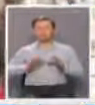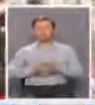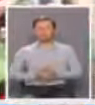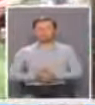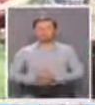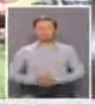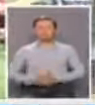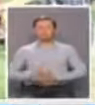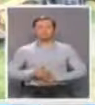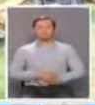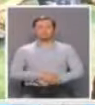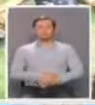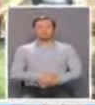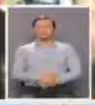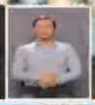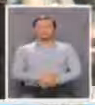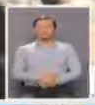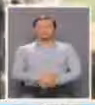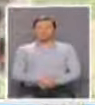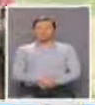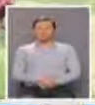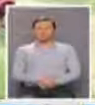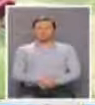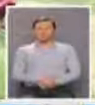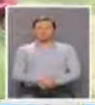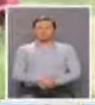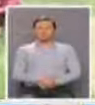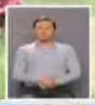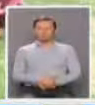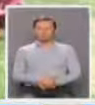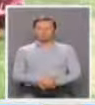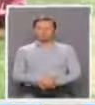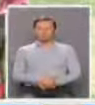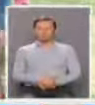Индира Мерекенқызы, Жадыра Нариманқызы, Рафхат Жұмабай, жаңалықтар қызметі үшін Индер ауданынан.